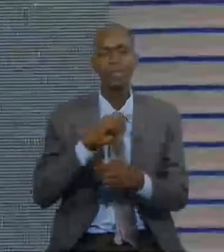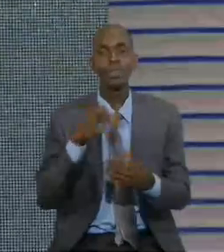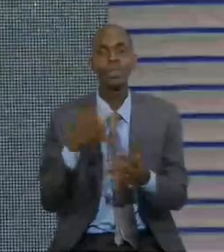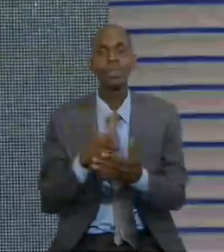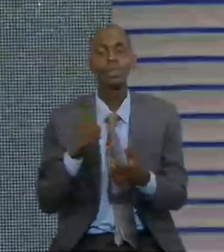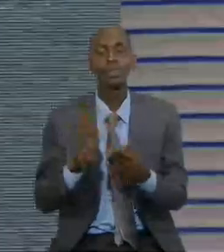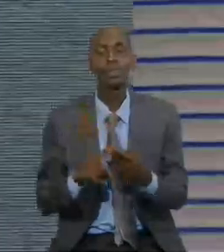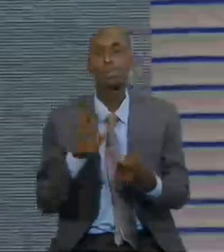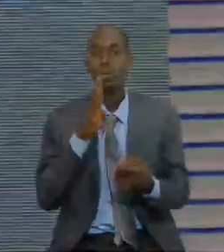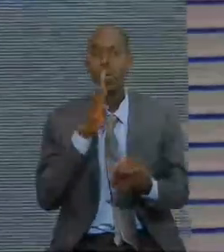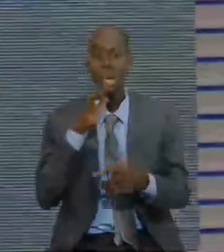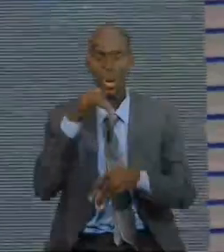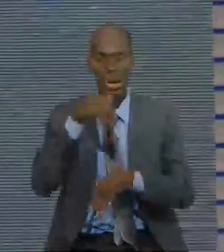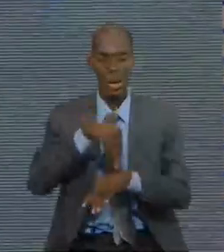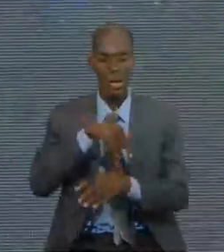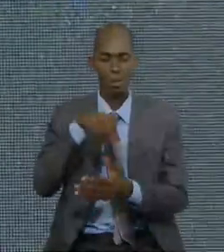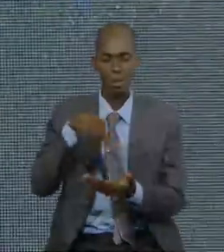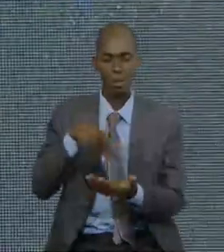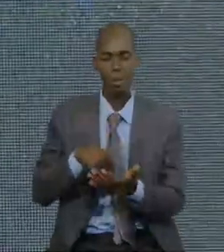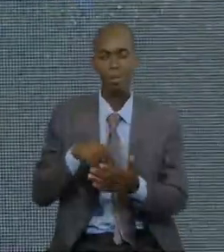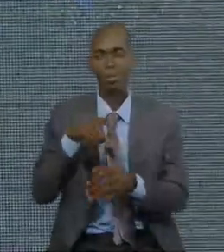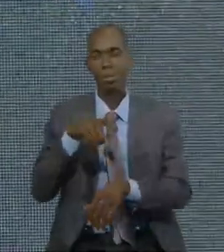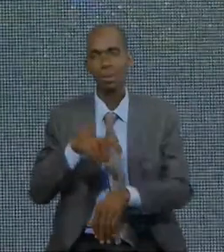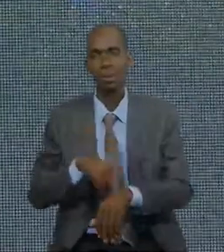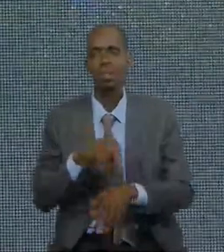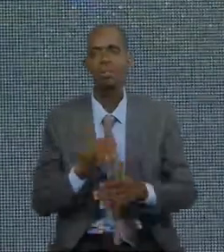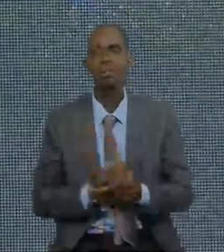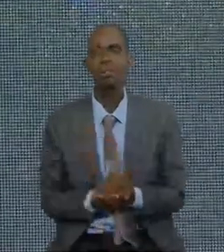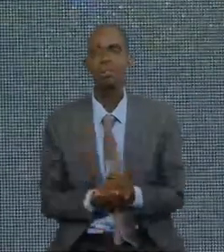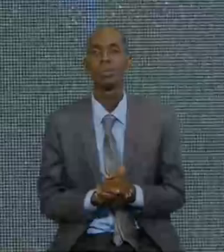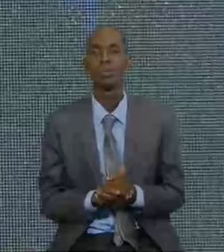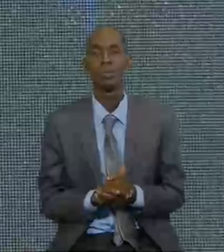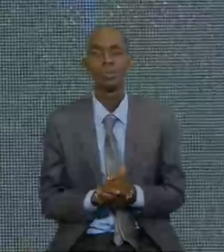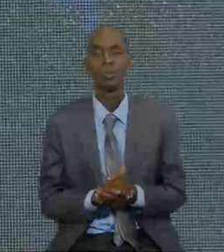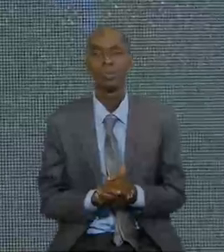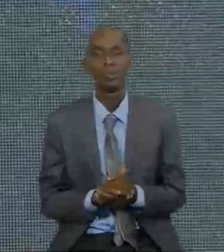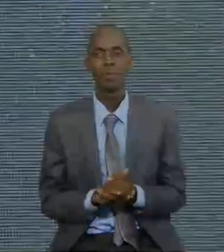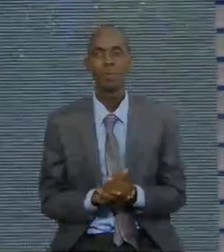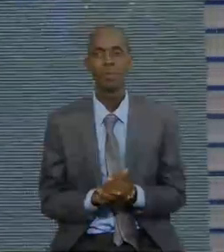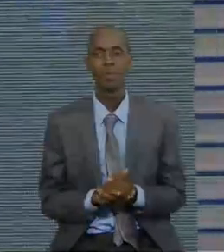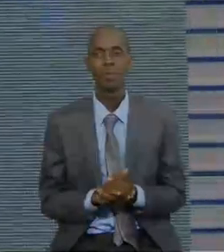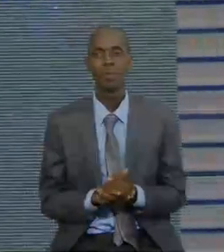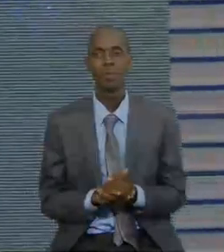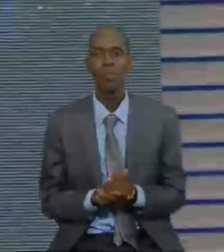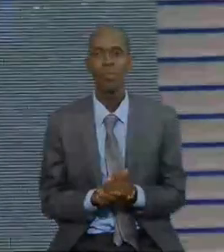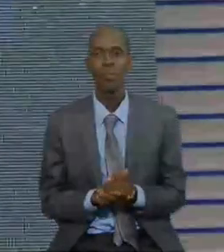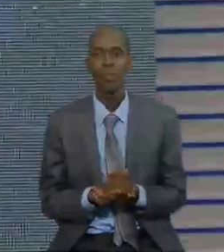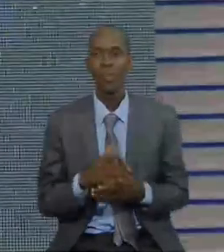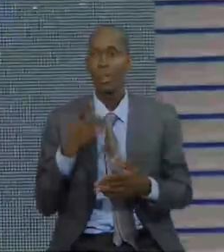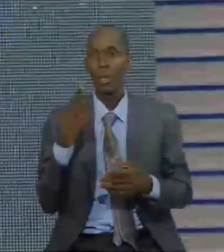maintenant il va les changer pour que ta vie soit maintenant